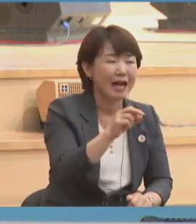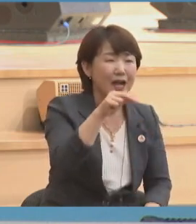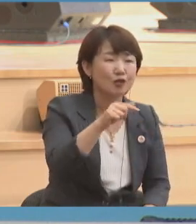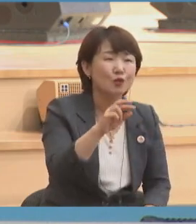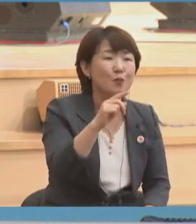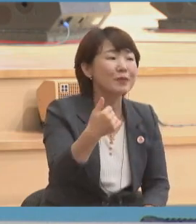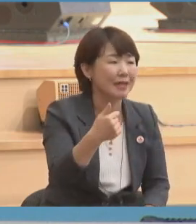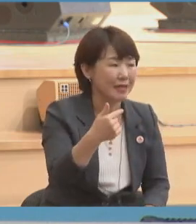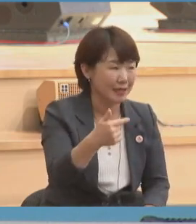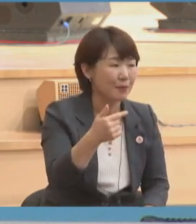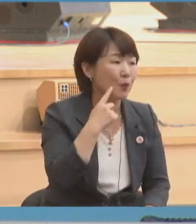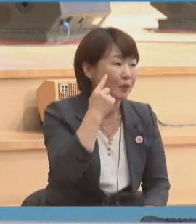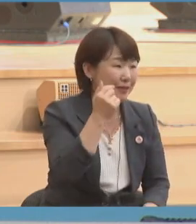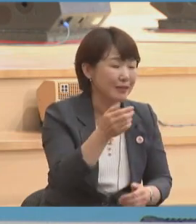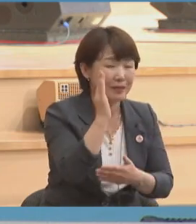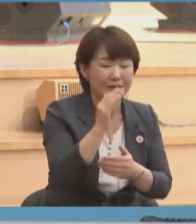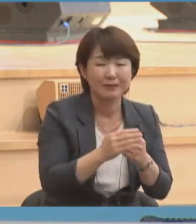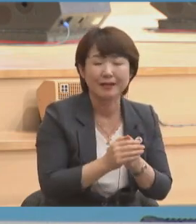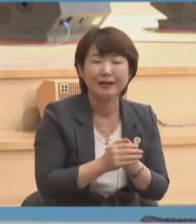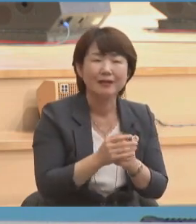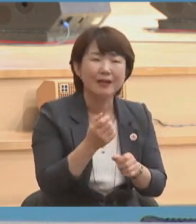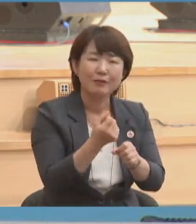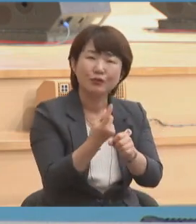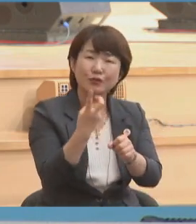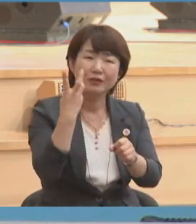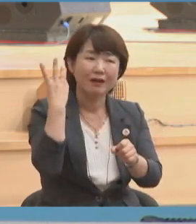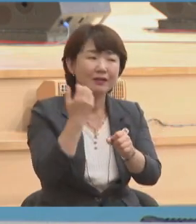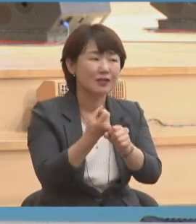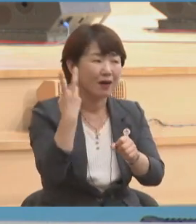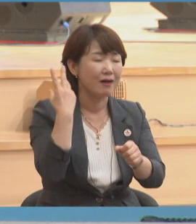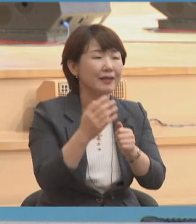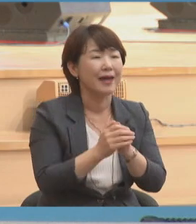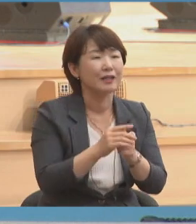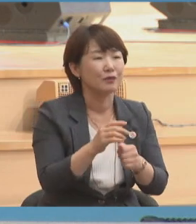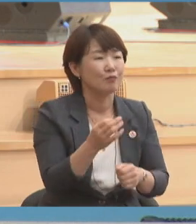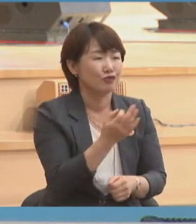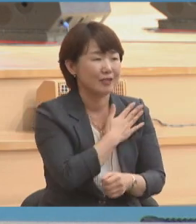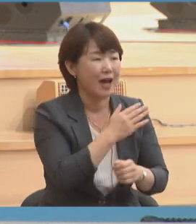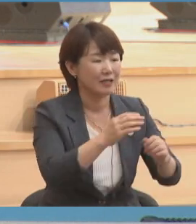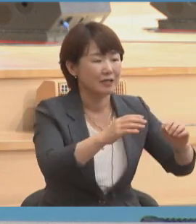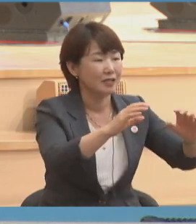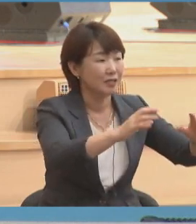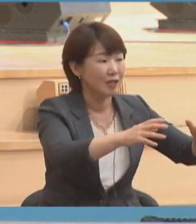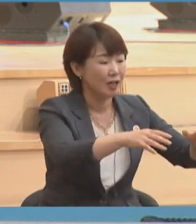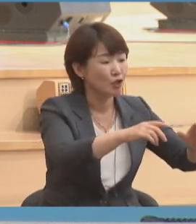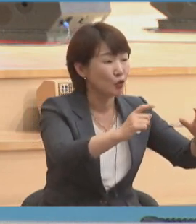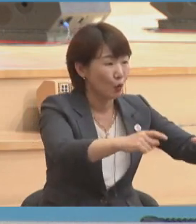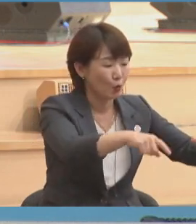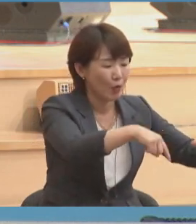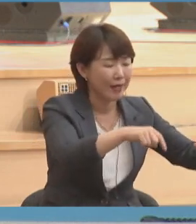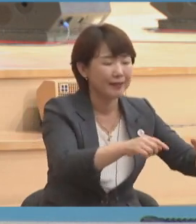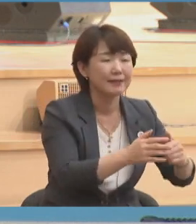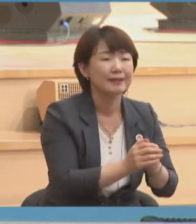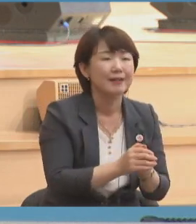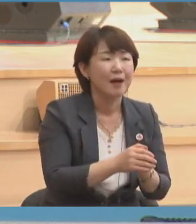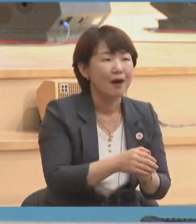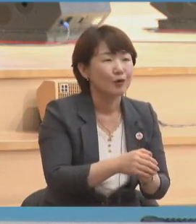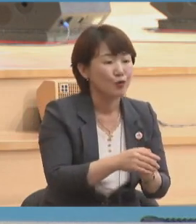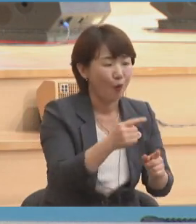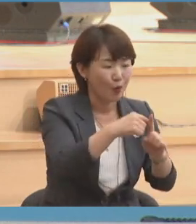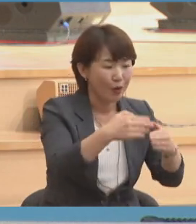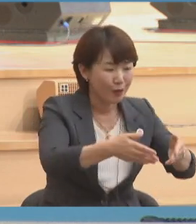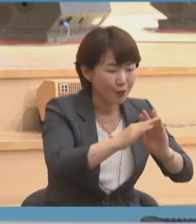수년제 LA에 글렌데일이라는 좀 뭐 이렇게 잘 사는 동네가 있습니다. 그 지역에 멋진 교회를